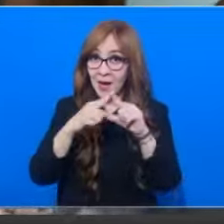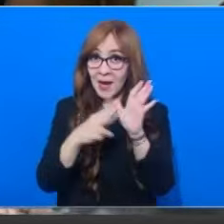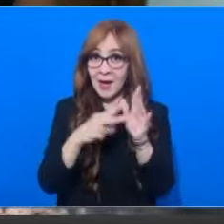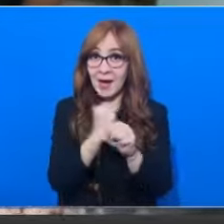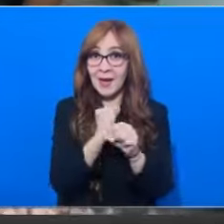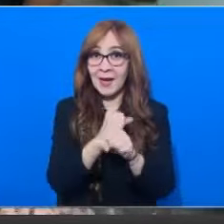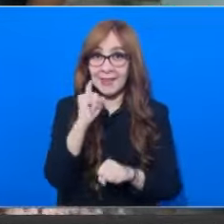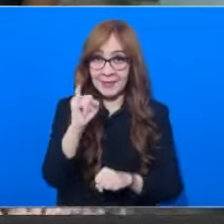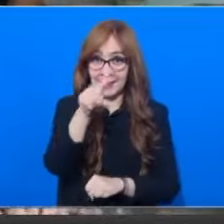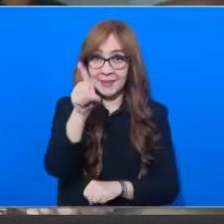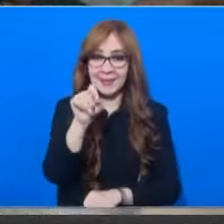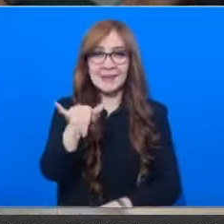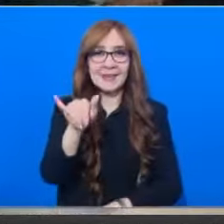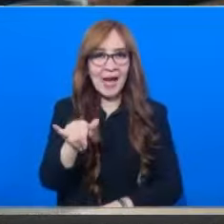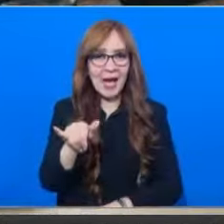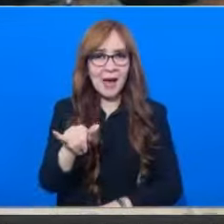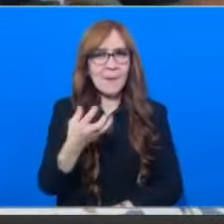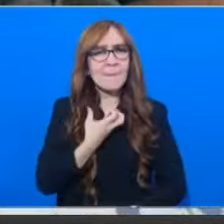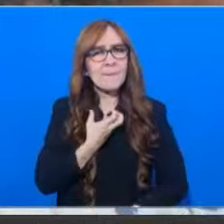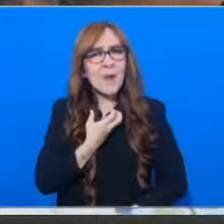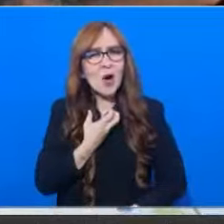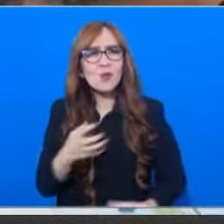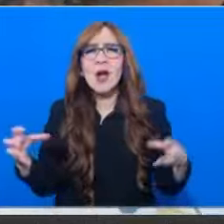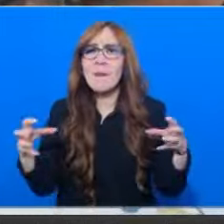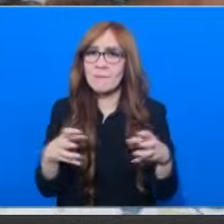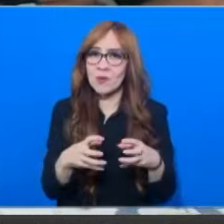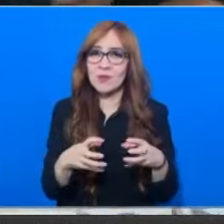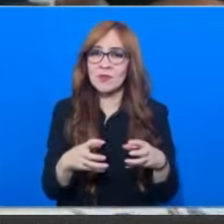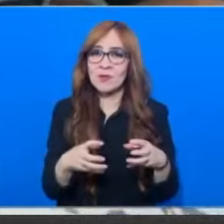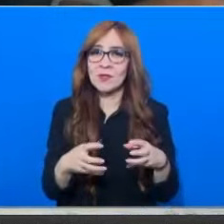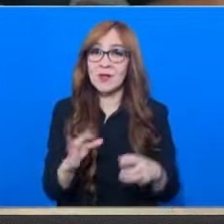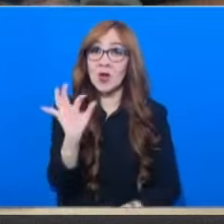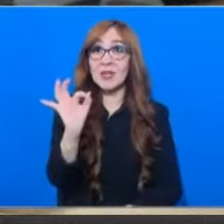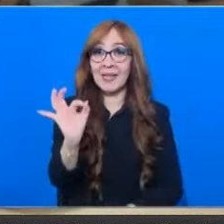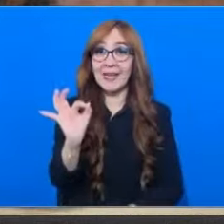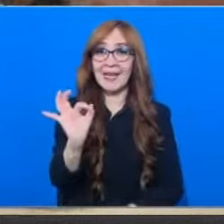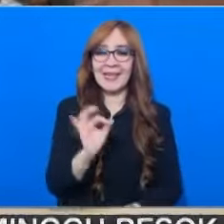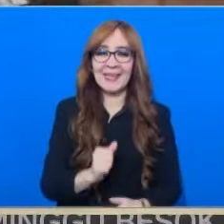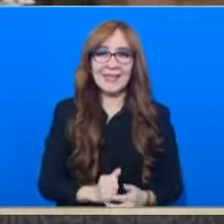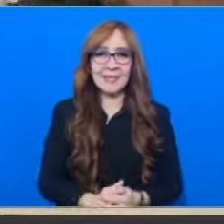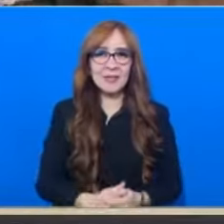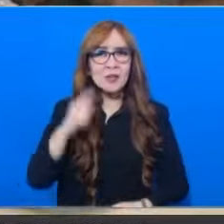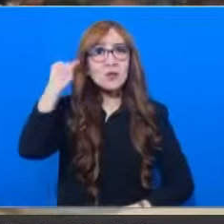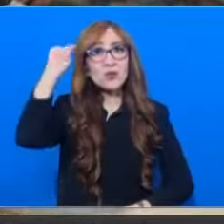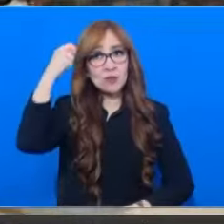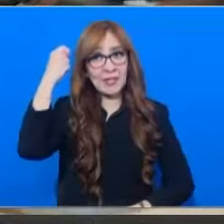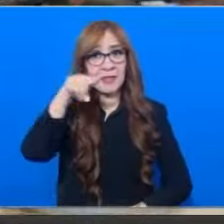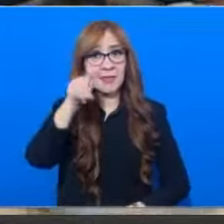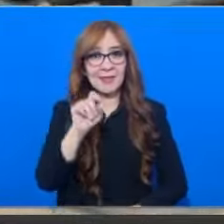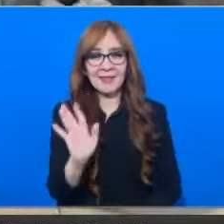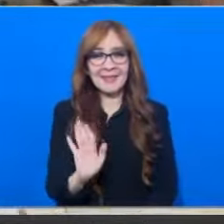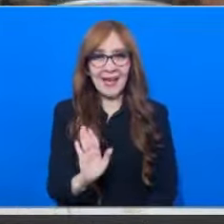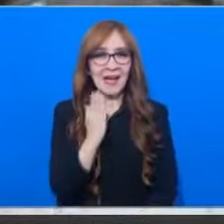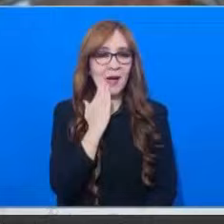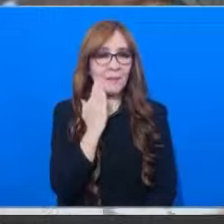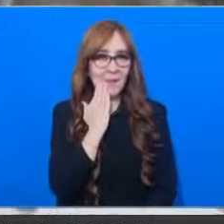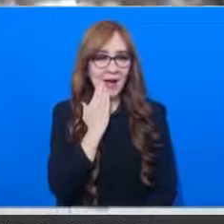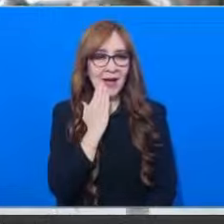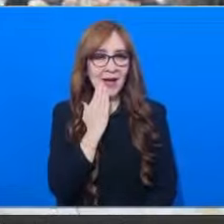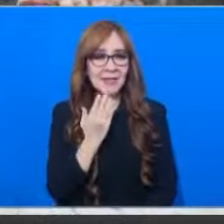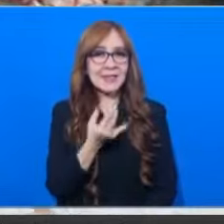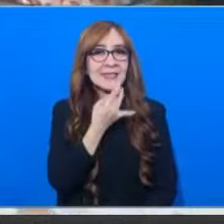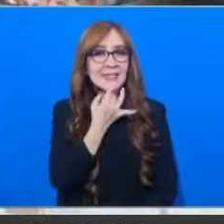dari Bandung pengen bikin sate Maranggi, boleh ikutan nggak? Boleh, ayo bareng-bareng. Boleh, Teh ya? Yeah. Susah nggak bikinnya? Gampang banget. Sudah dapat izin dari